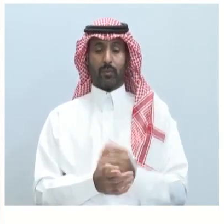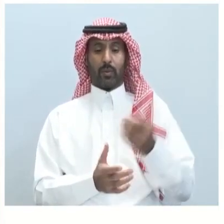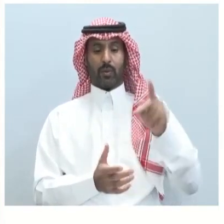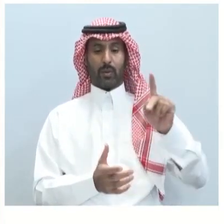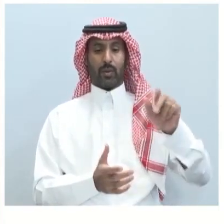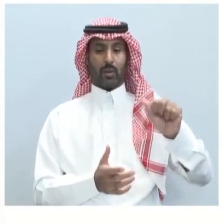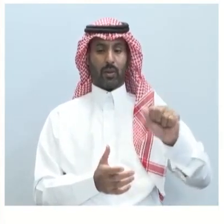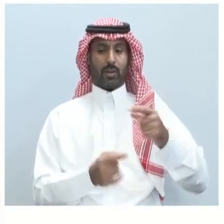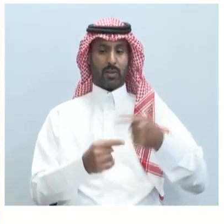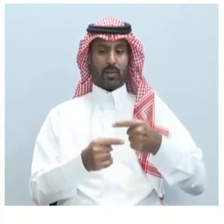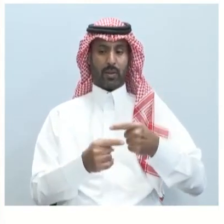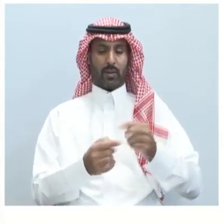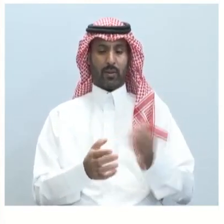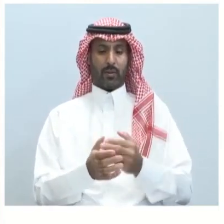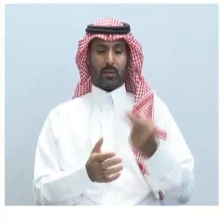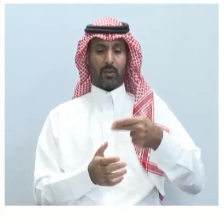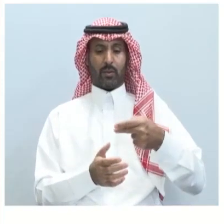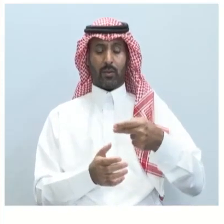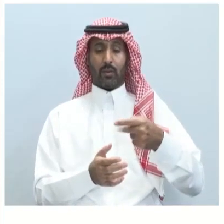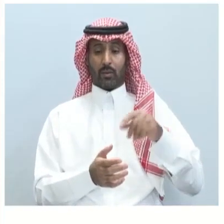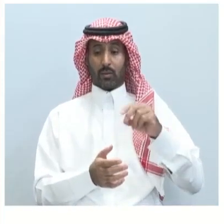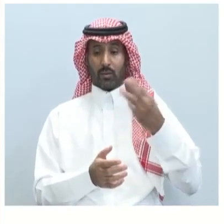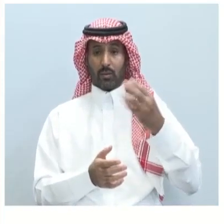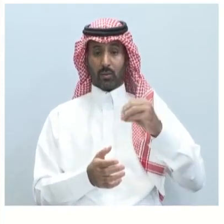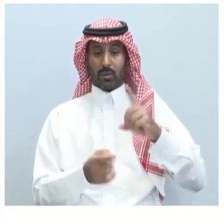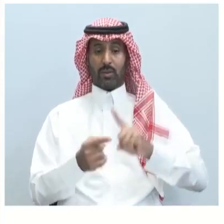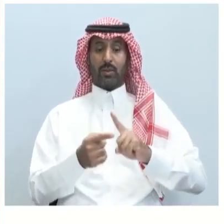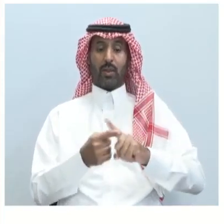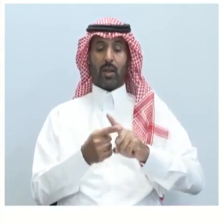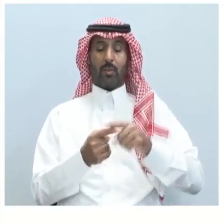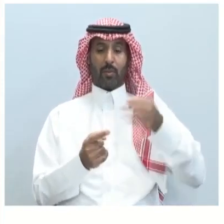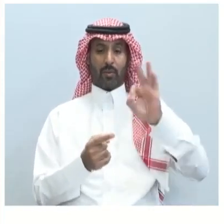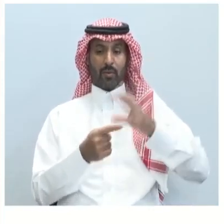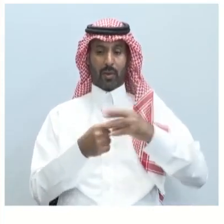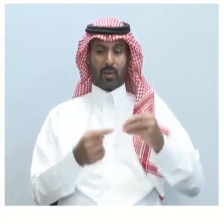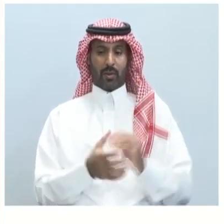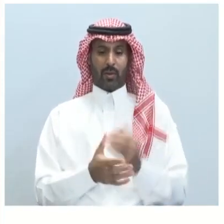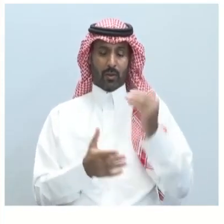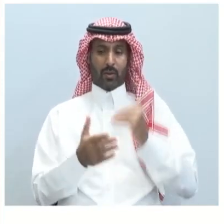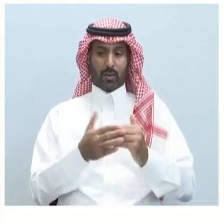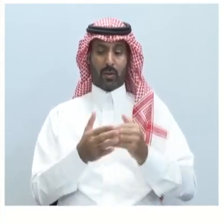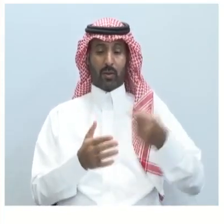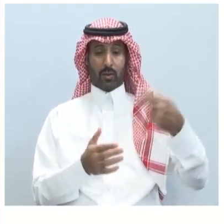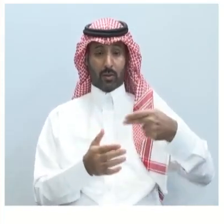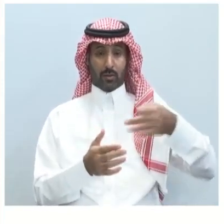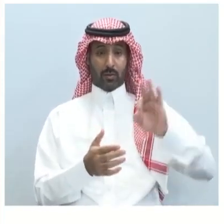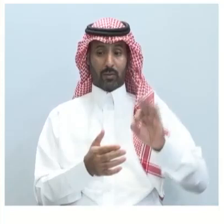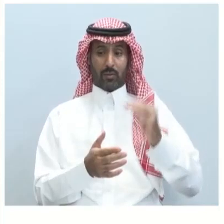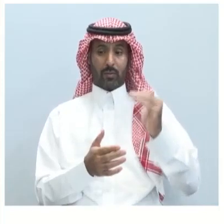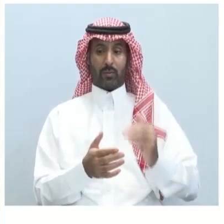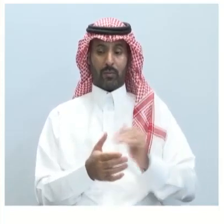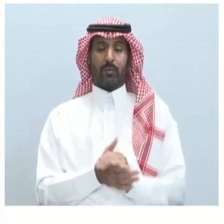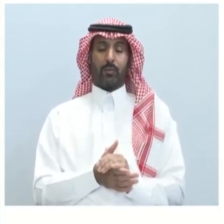سوف يساوي تركيز ايون الهيدروني مضروبا في ايون الفلوريد على ايش على الاتش اف هذه بالنسبه